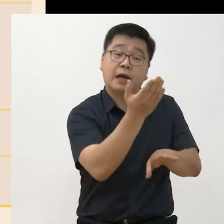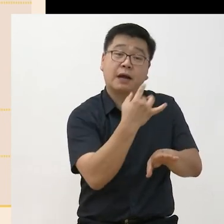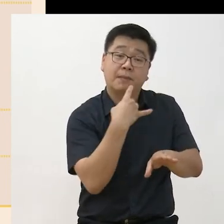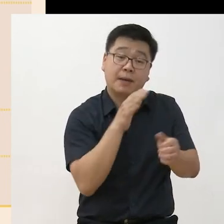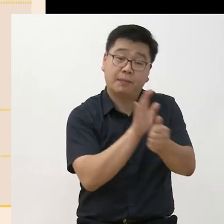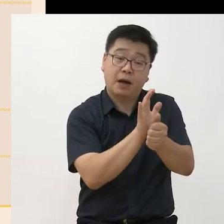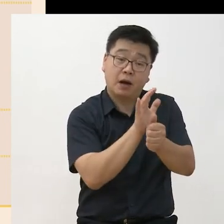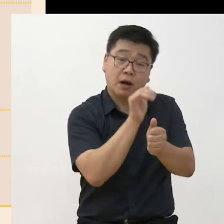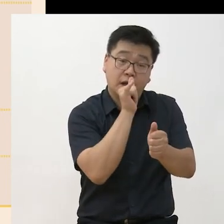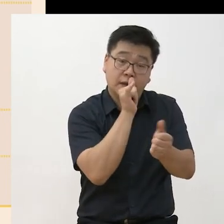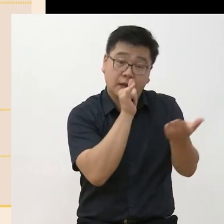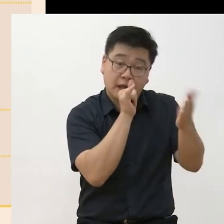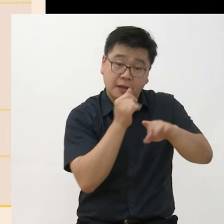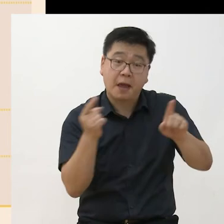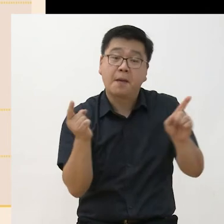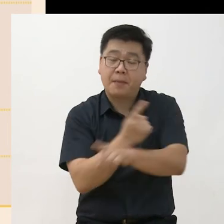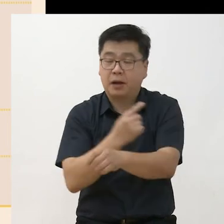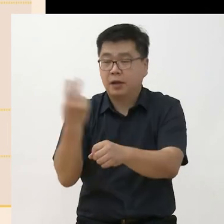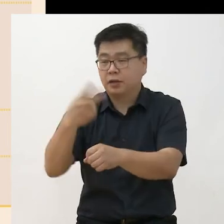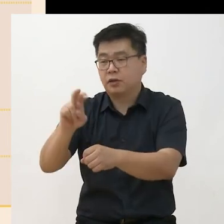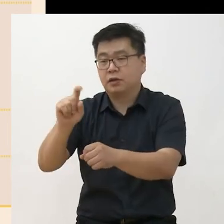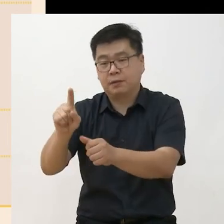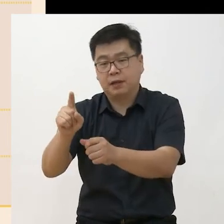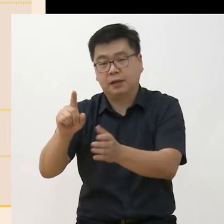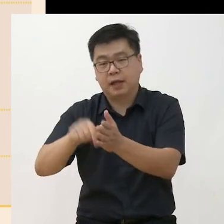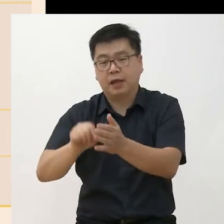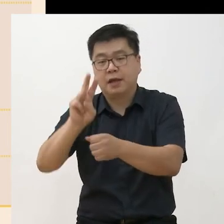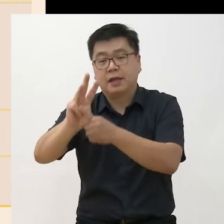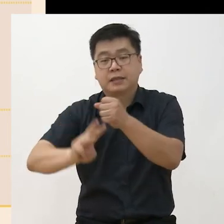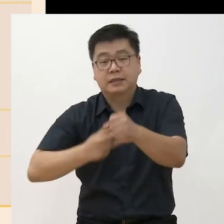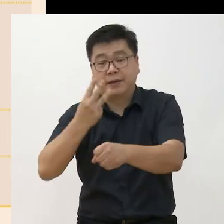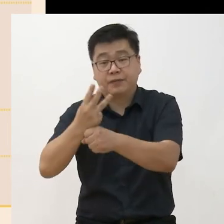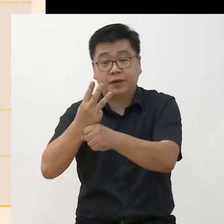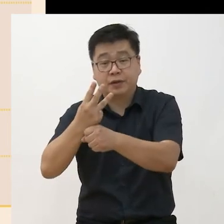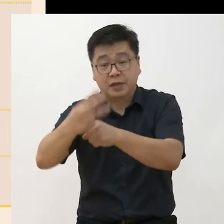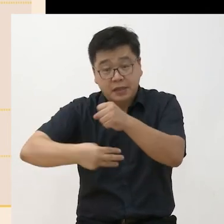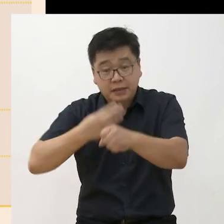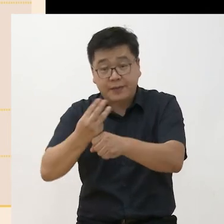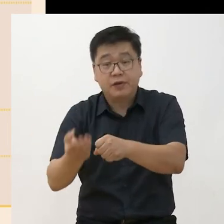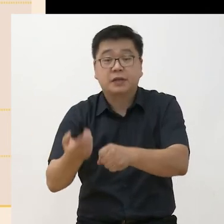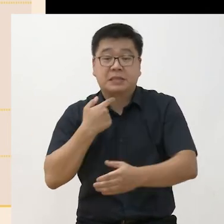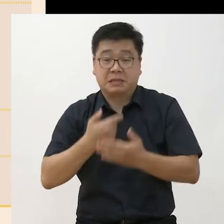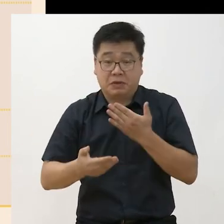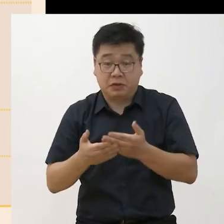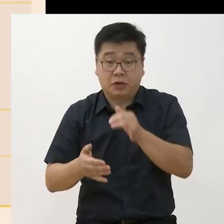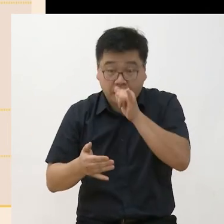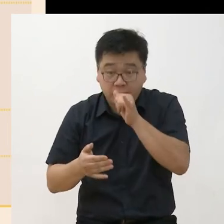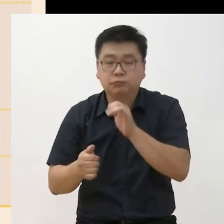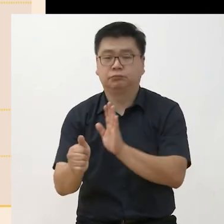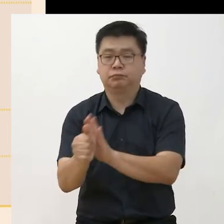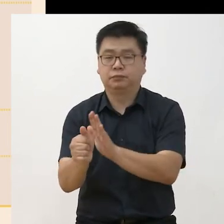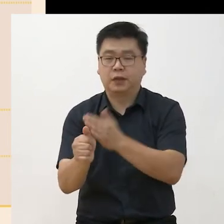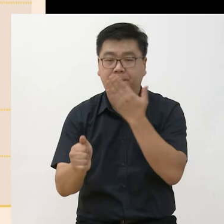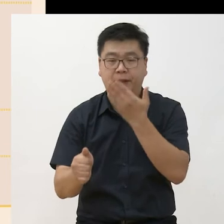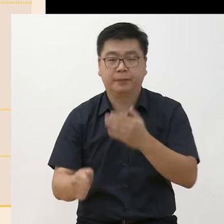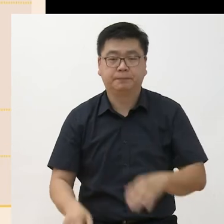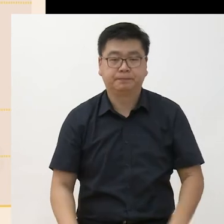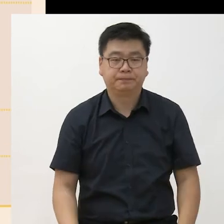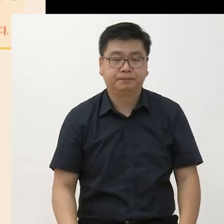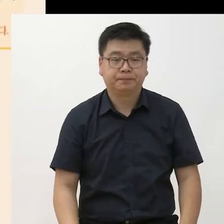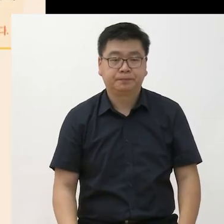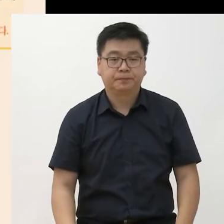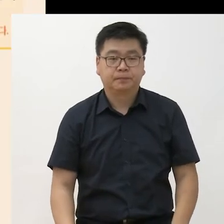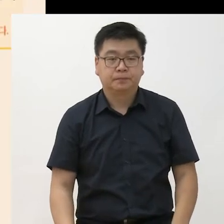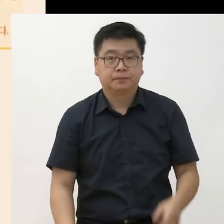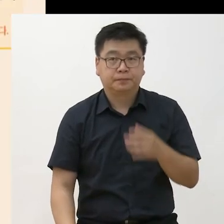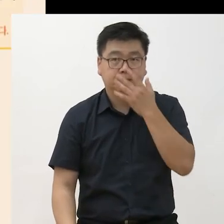지금 2021년도부터는 3년으로 그렇게 지금 완화시켜서 그렇게 해서 이제 지금 진행을 할 계획입니다.